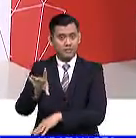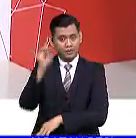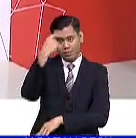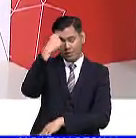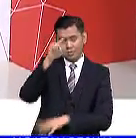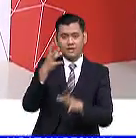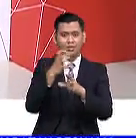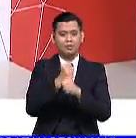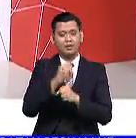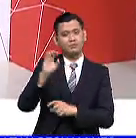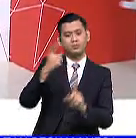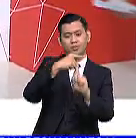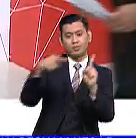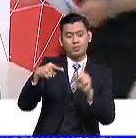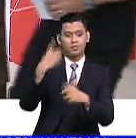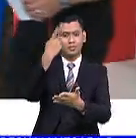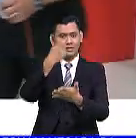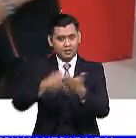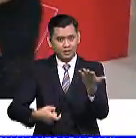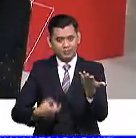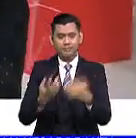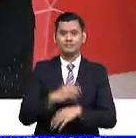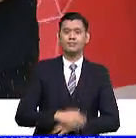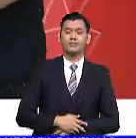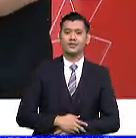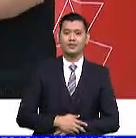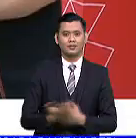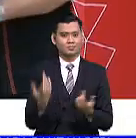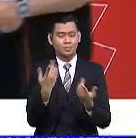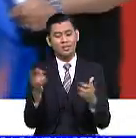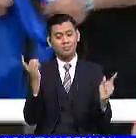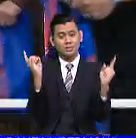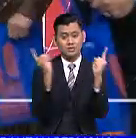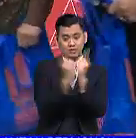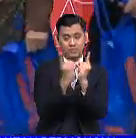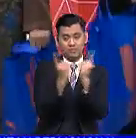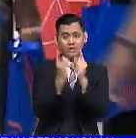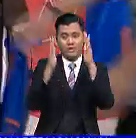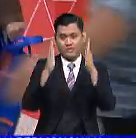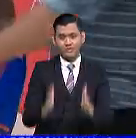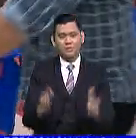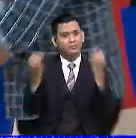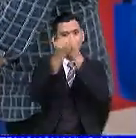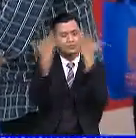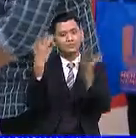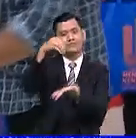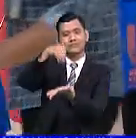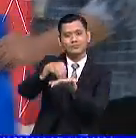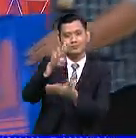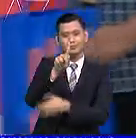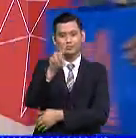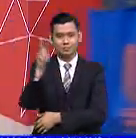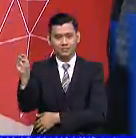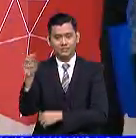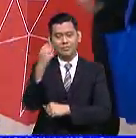Nissan Sunny menyatakannya ketika menyantuni barisan hadapan warga Bride awal semasa di Wisma berita angkasapuri ini